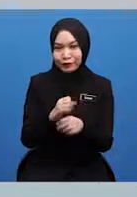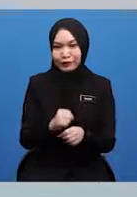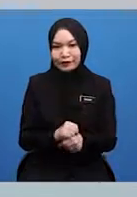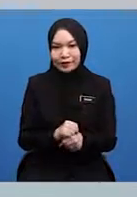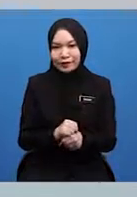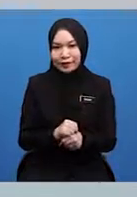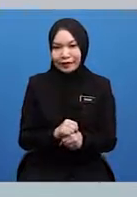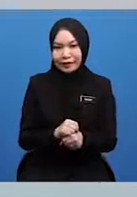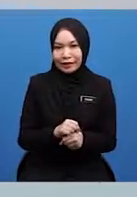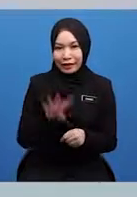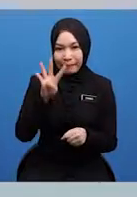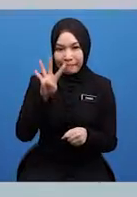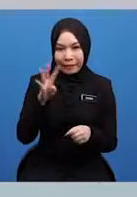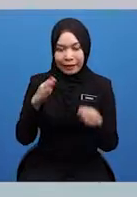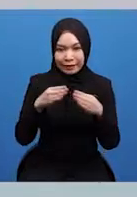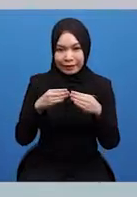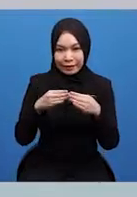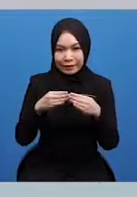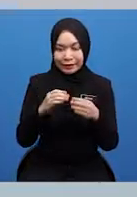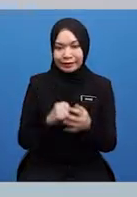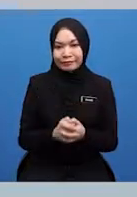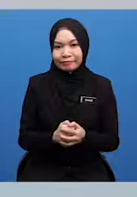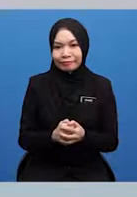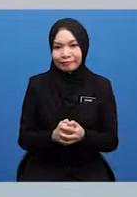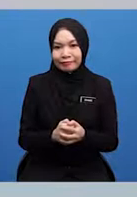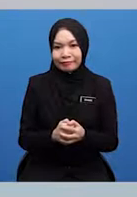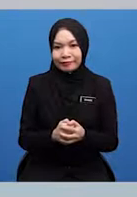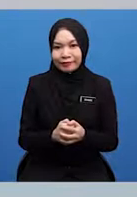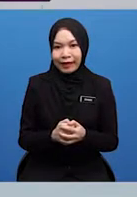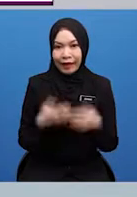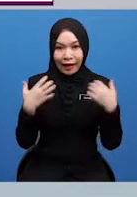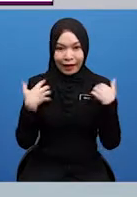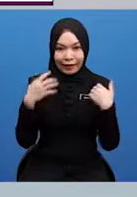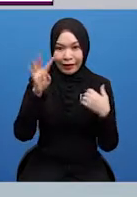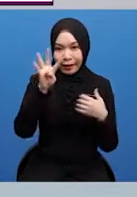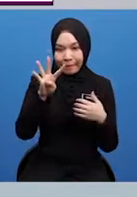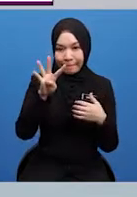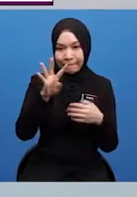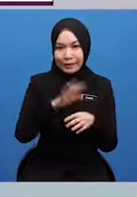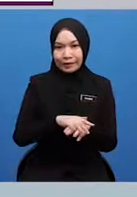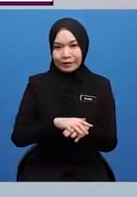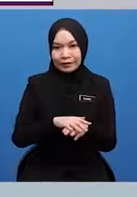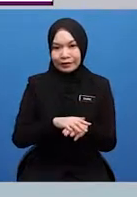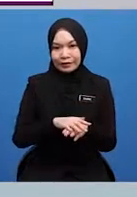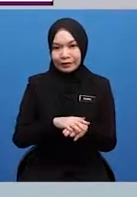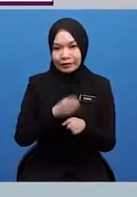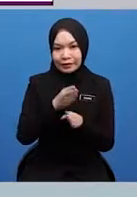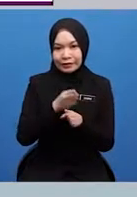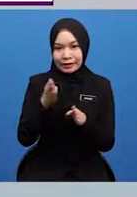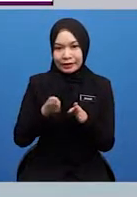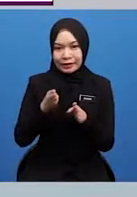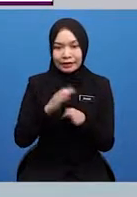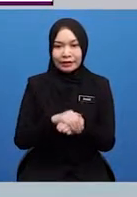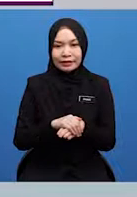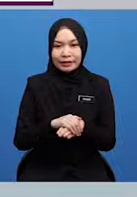geometri. Rajah tersebut ialah segi empat yang memiliki empat sisi yang sama dan empat sudut